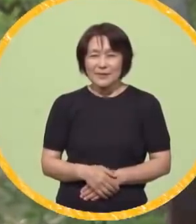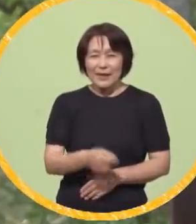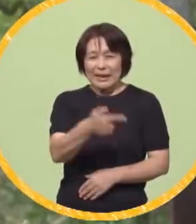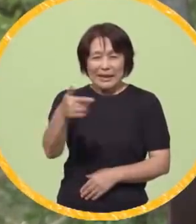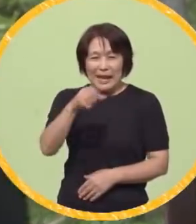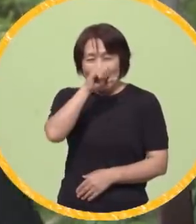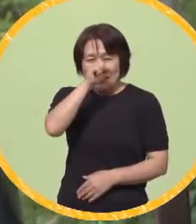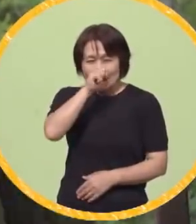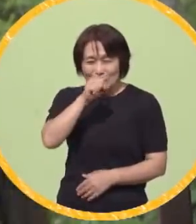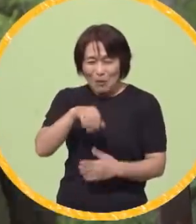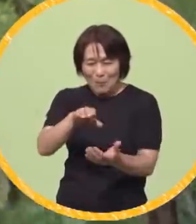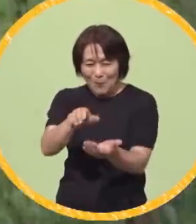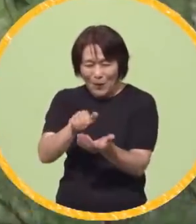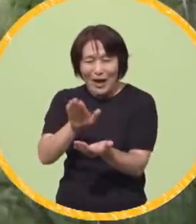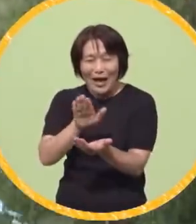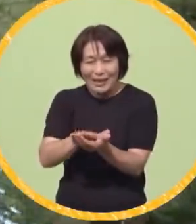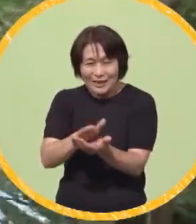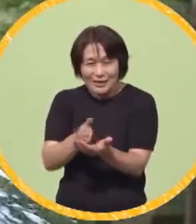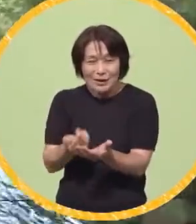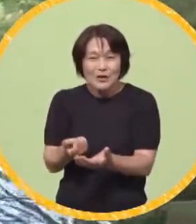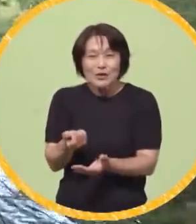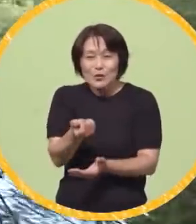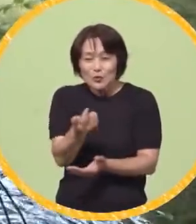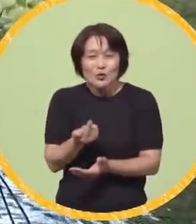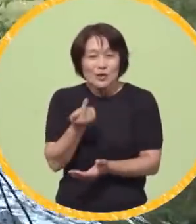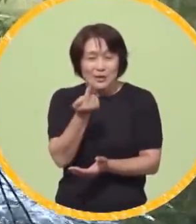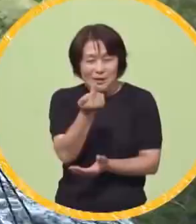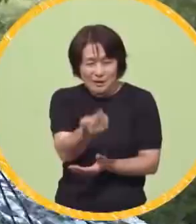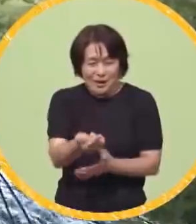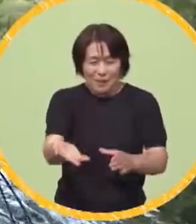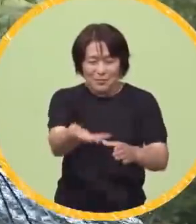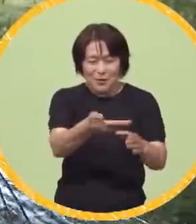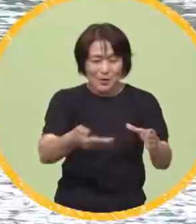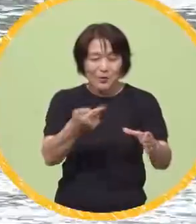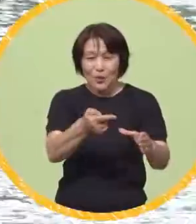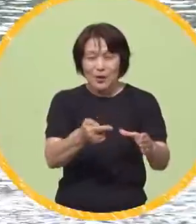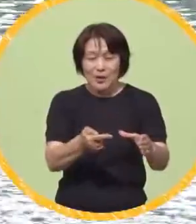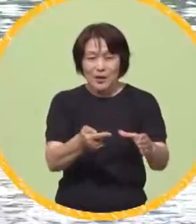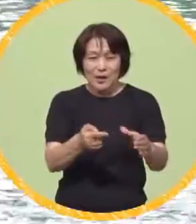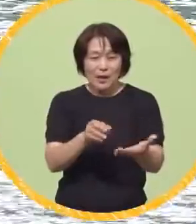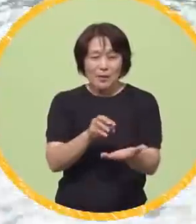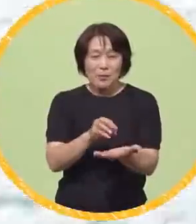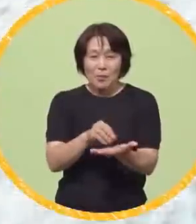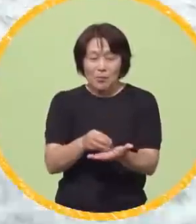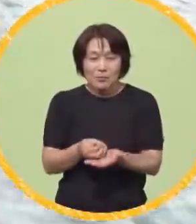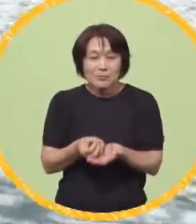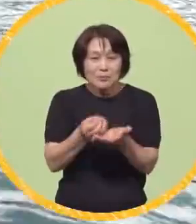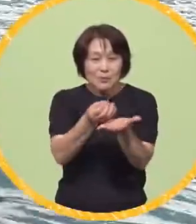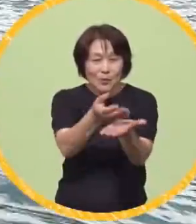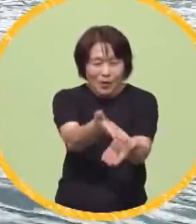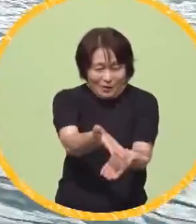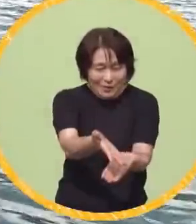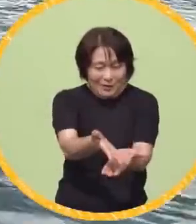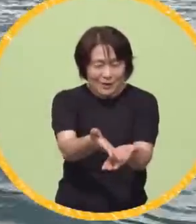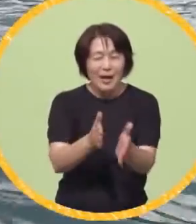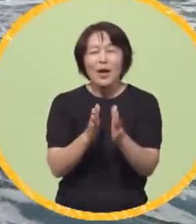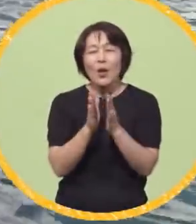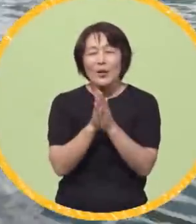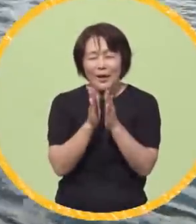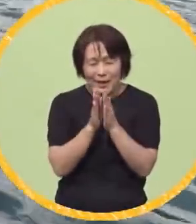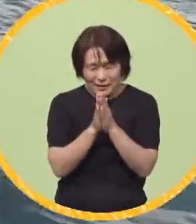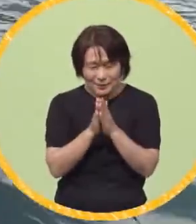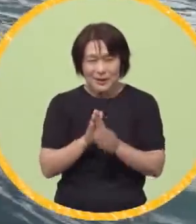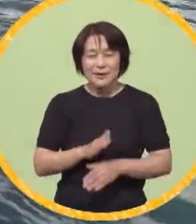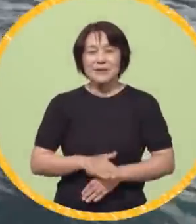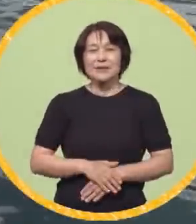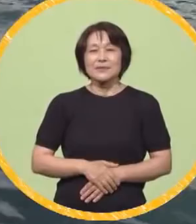利益があるうちにすかさず湖へ行ってまいりました。はい、これを湖に捧げて九頭竜様にお願いをするんです。